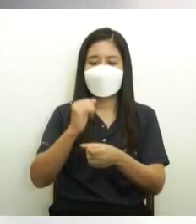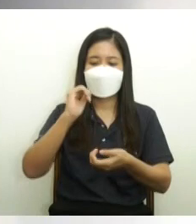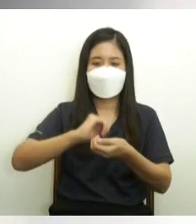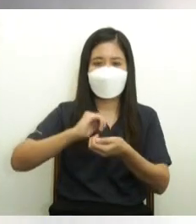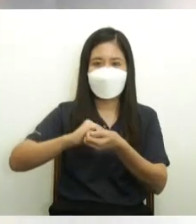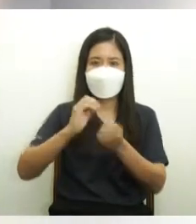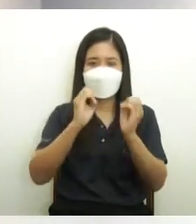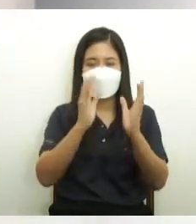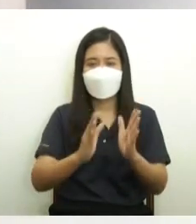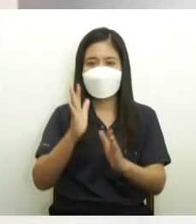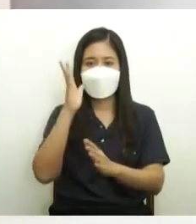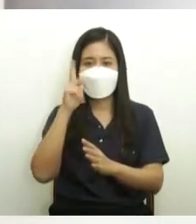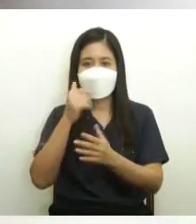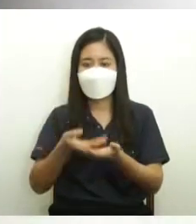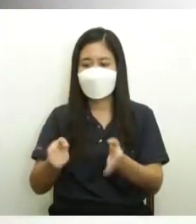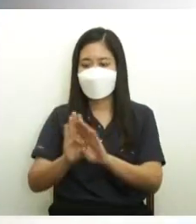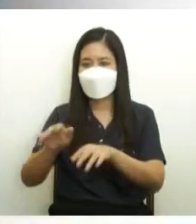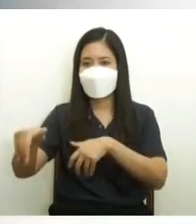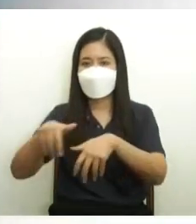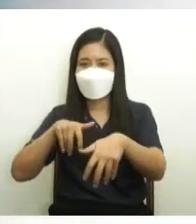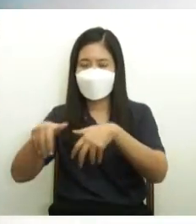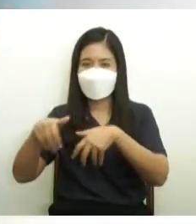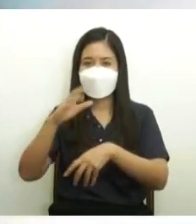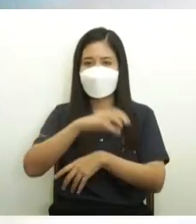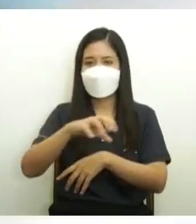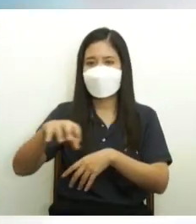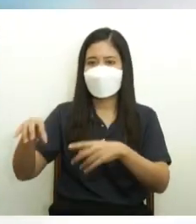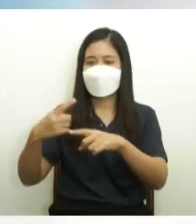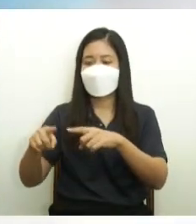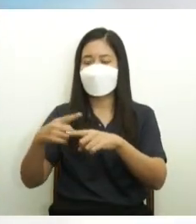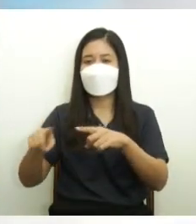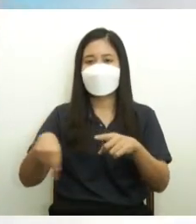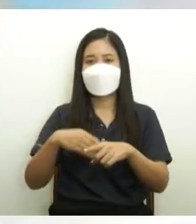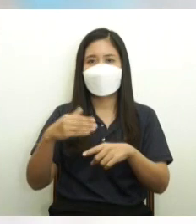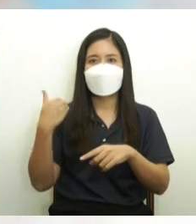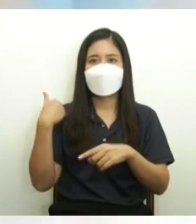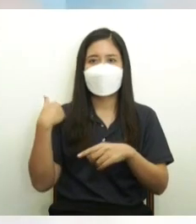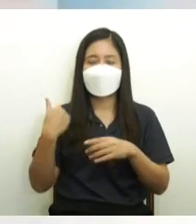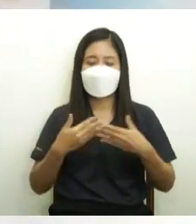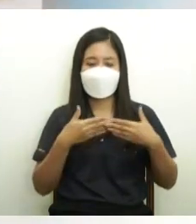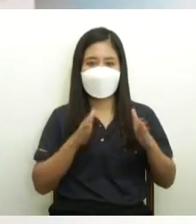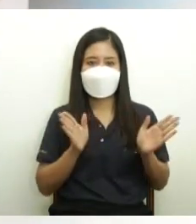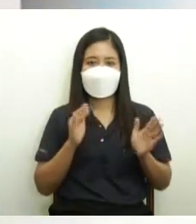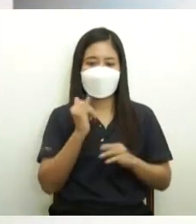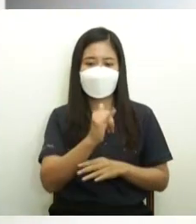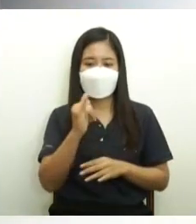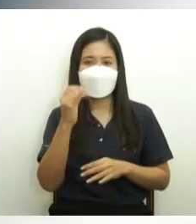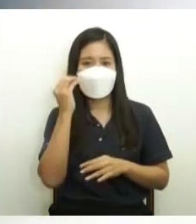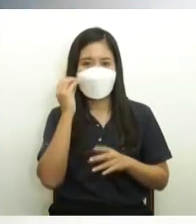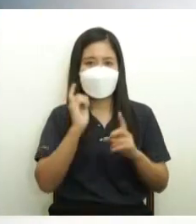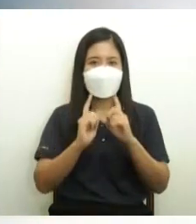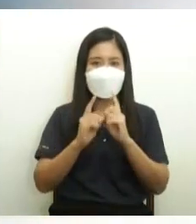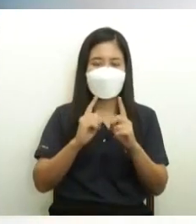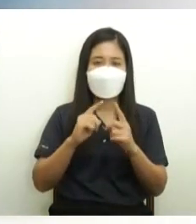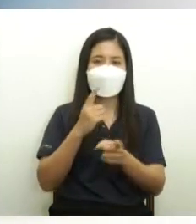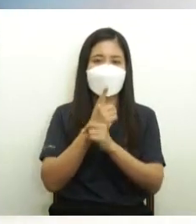ครูผู้ปกครองชุมชนและหน่วยงานให้เกิดความไว้เนื้อเชื่อใจเปิดใจแลกเปลี่ยนข้อมูลมีส่วนร่วมโดยใช้สโลแก